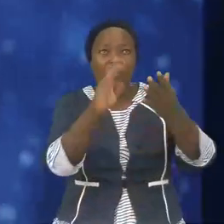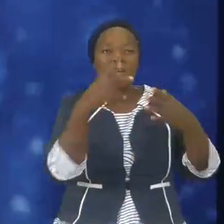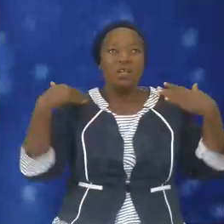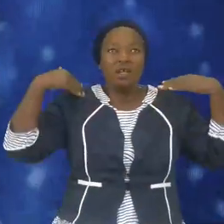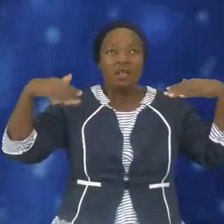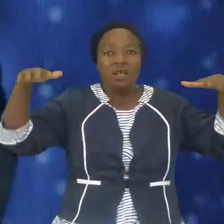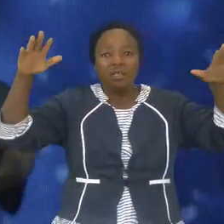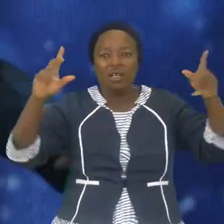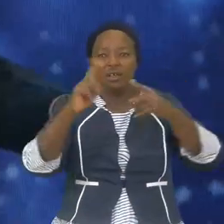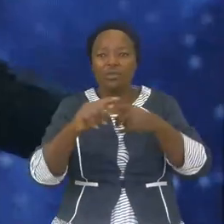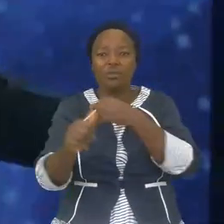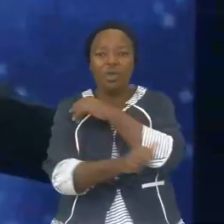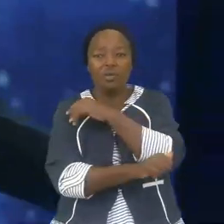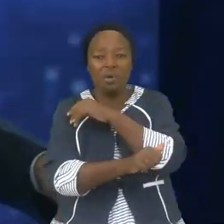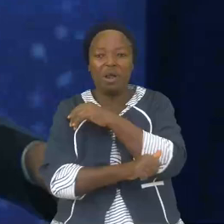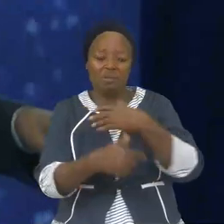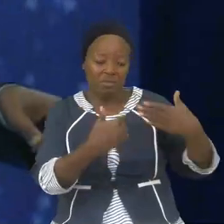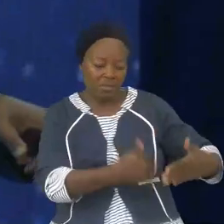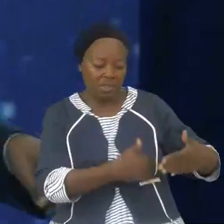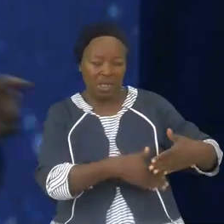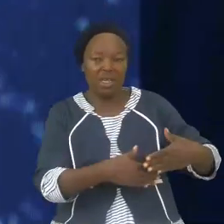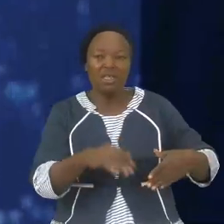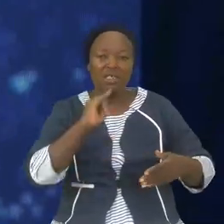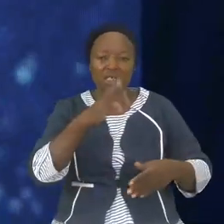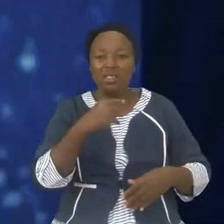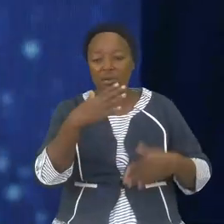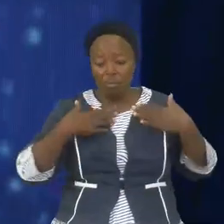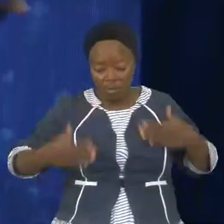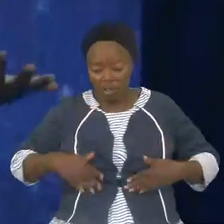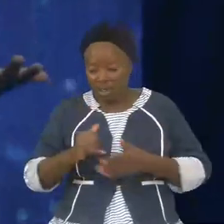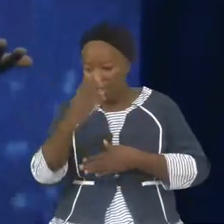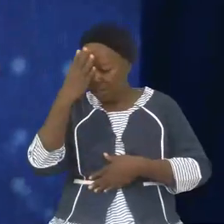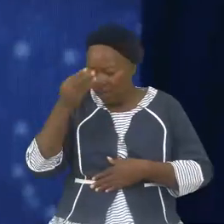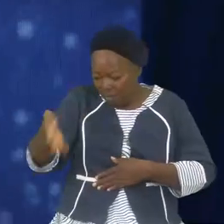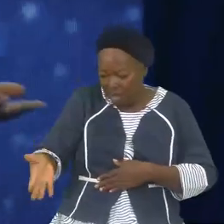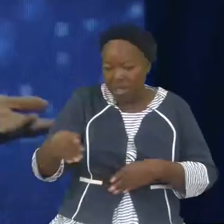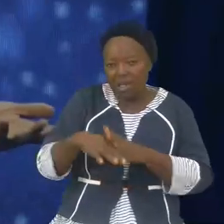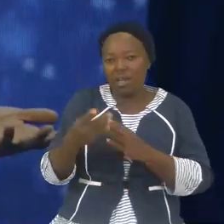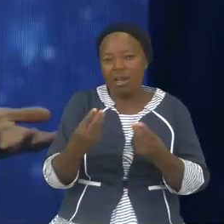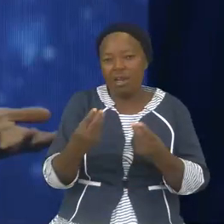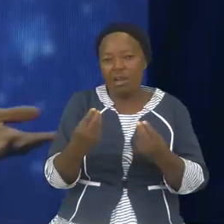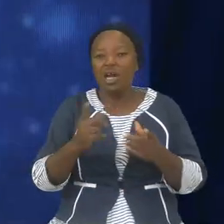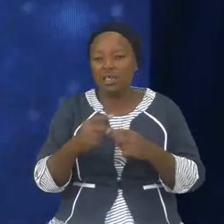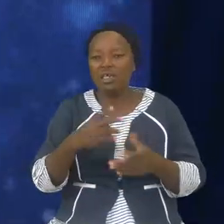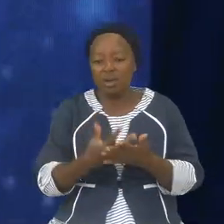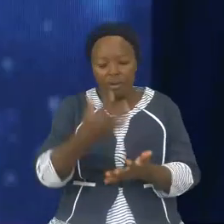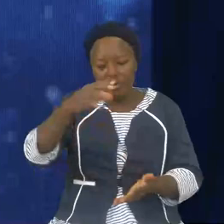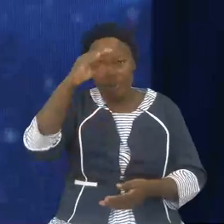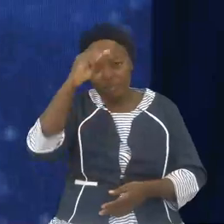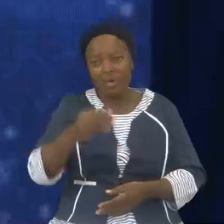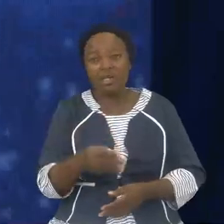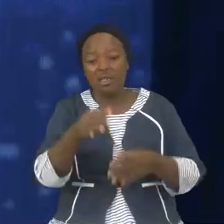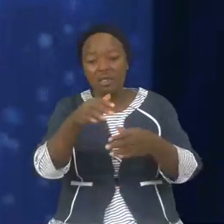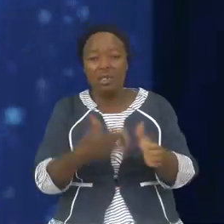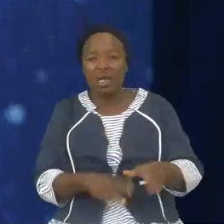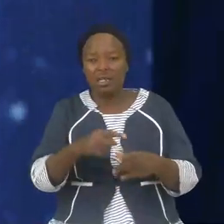anges au sein d'Abraham. C'est le corps qui dormait dans la poussière. Et puis l'homme riche était mort,